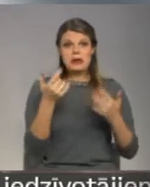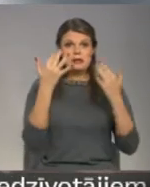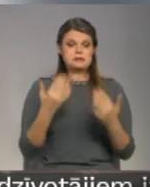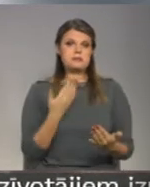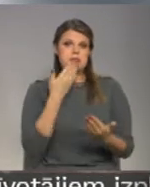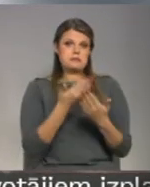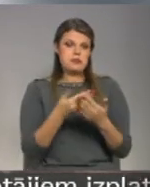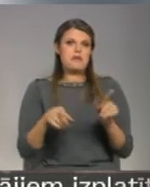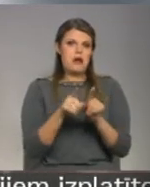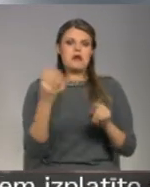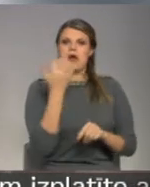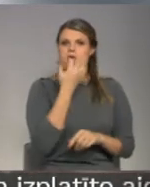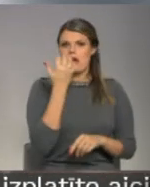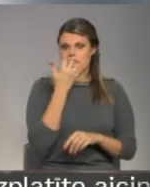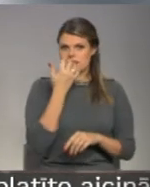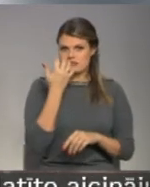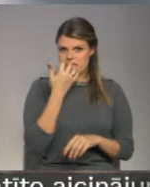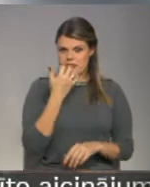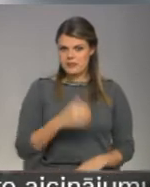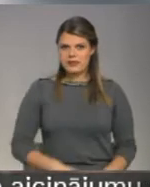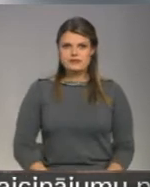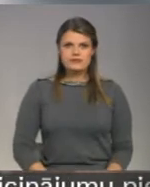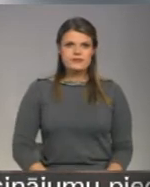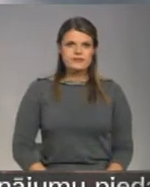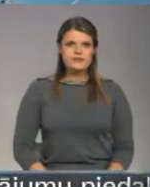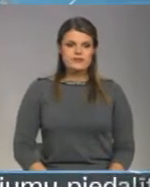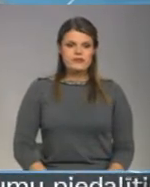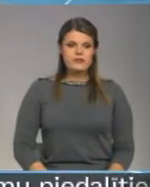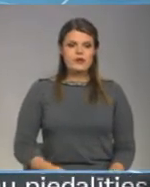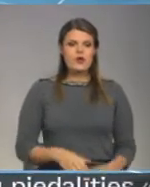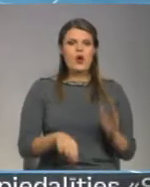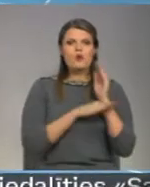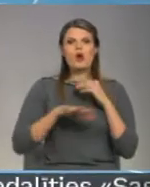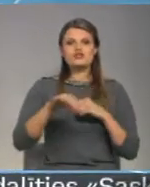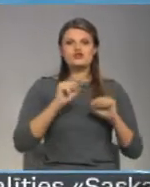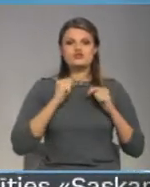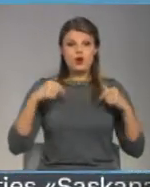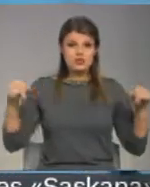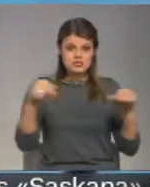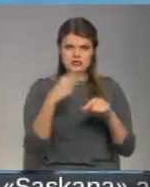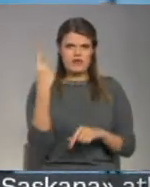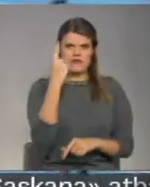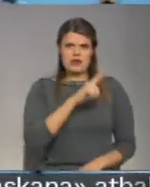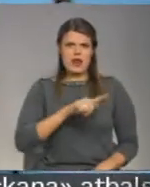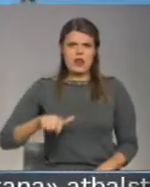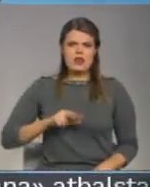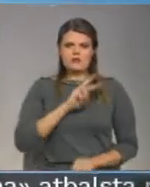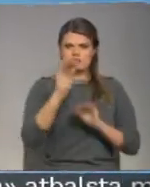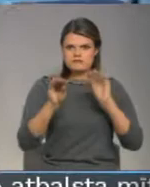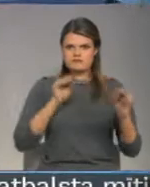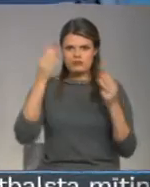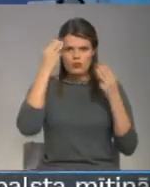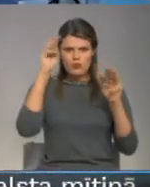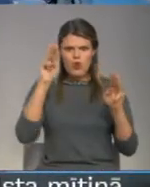arī ārzemju tirgu un par to plašāk Vidzemes televīzija. Kocēnu sporta zāle šobrīd ir vienīgā Latvijā, kas aprīkota